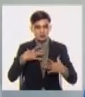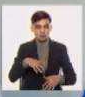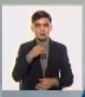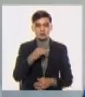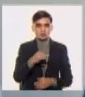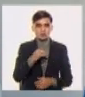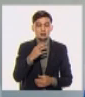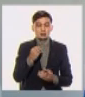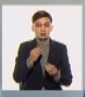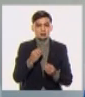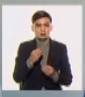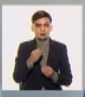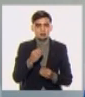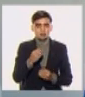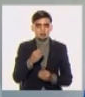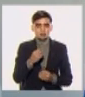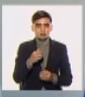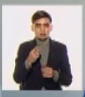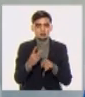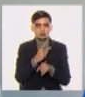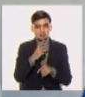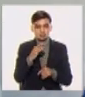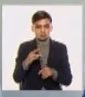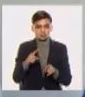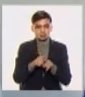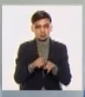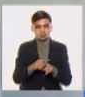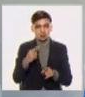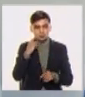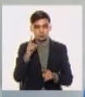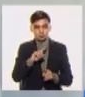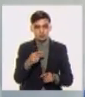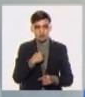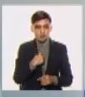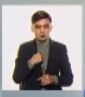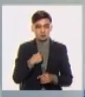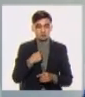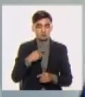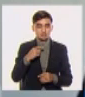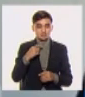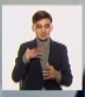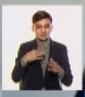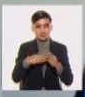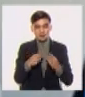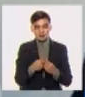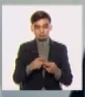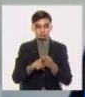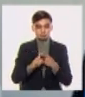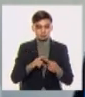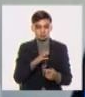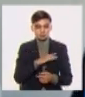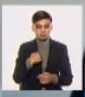И тем вдвойне мне обиднее, что наша семья заразилась.